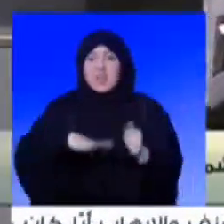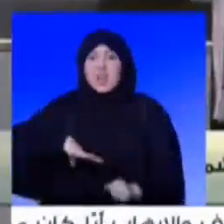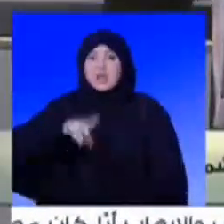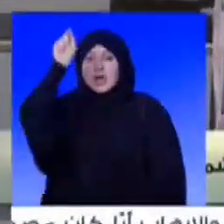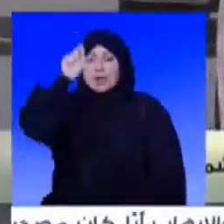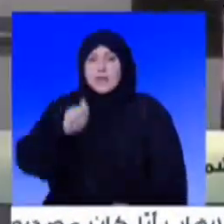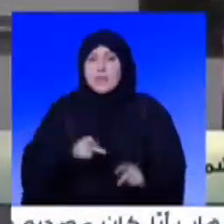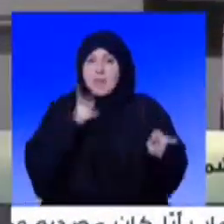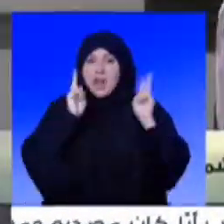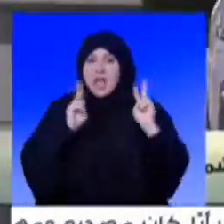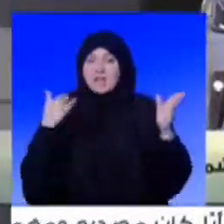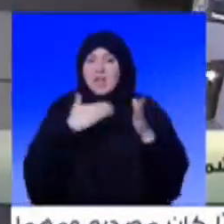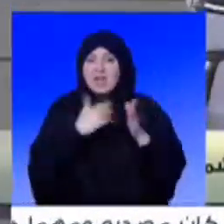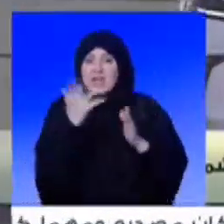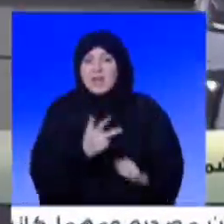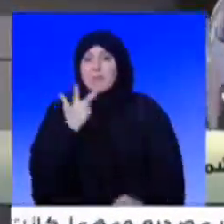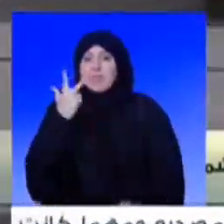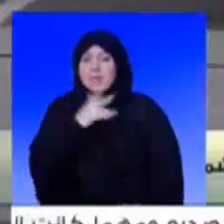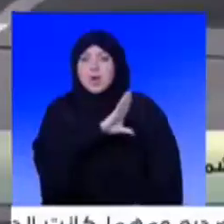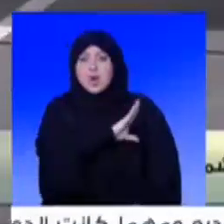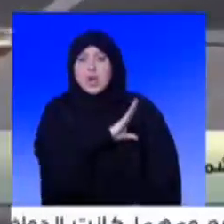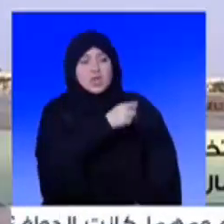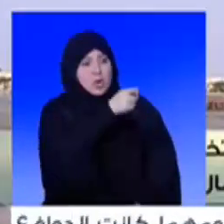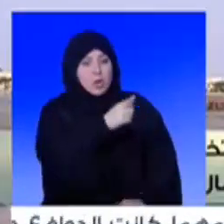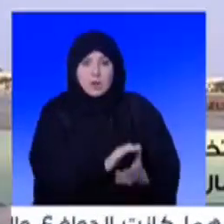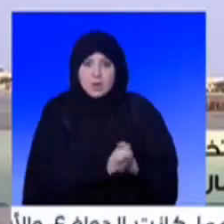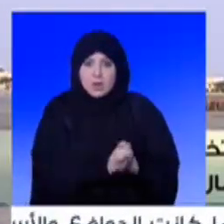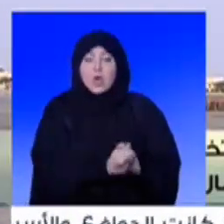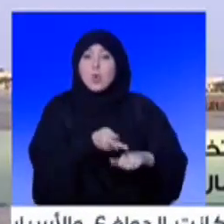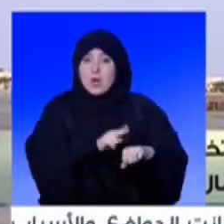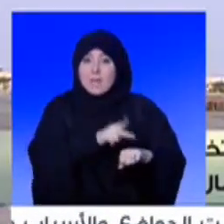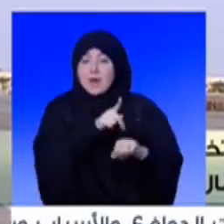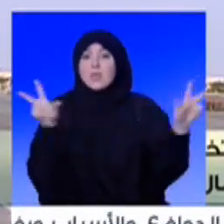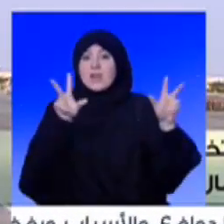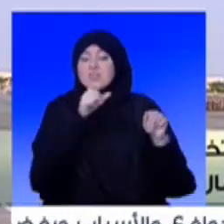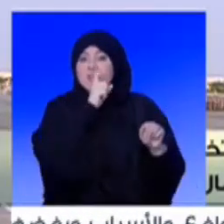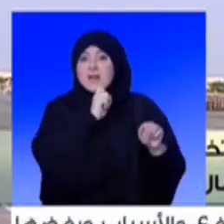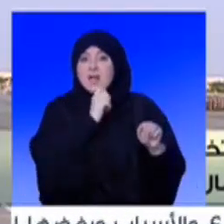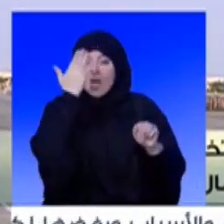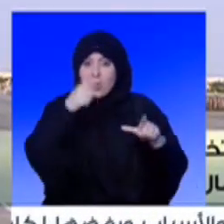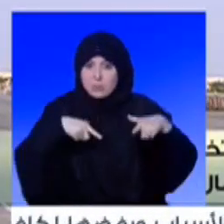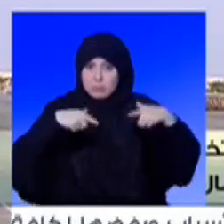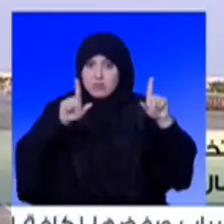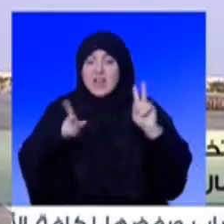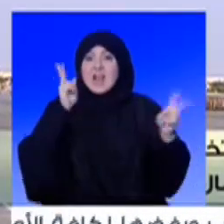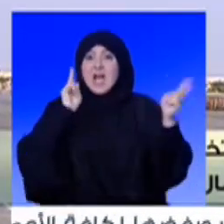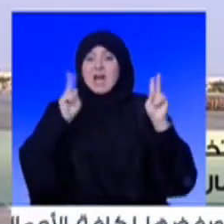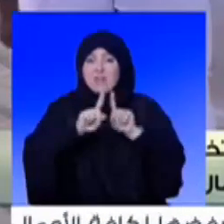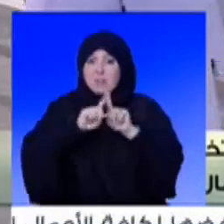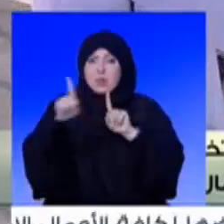السمو حفل تخريج الدفعه الثامنه من مجندي الخدمه الوطنيه وكان تلفزيون قطر قد بث هذا الحفله بشكل